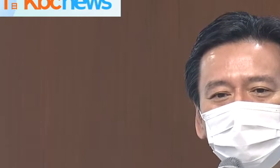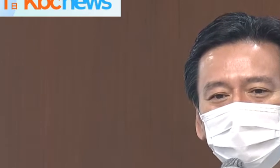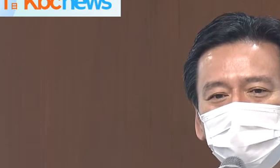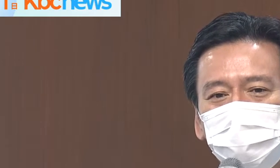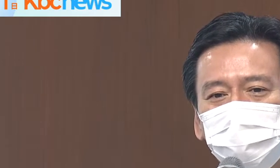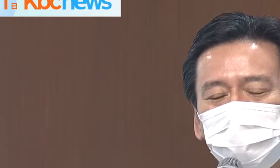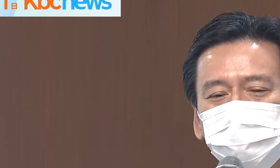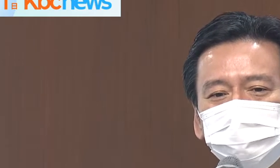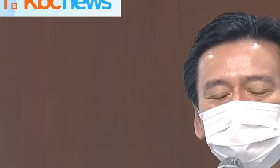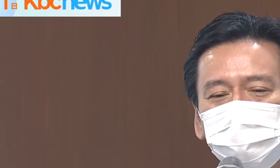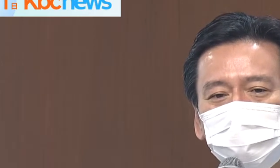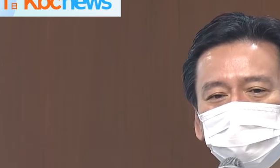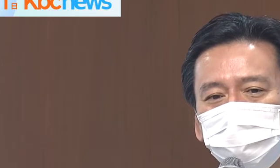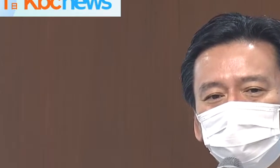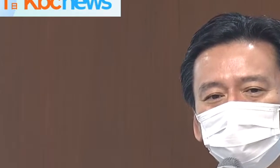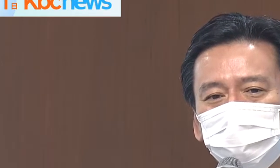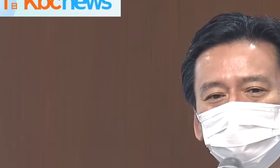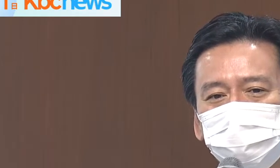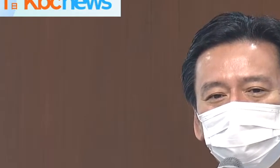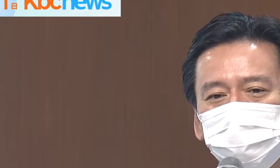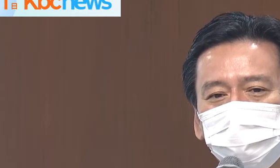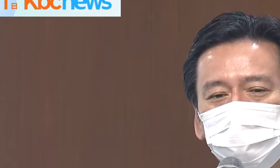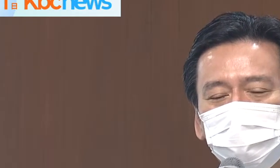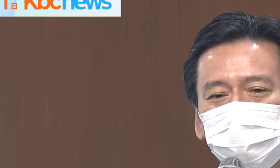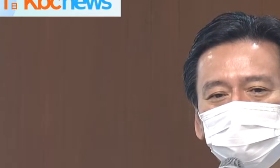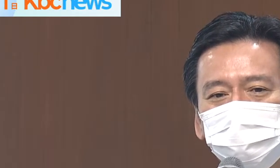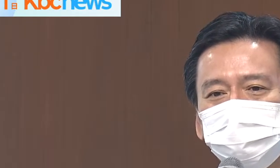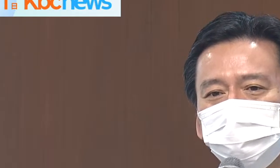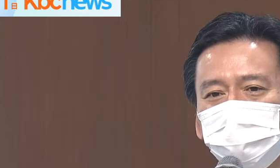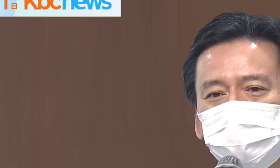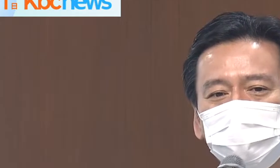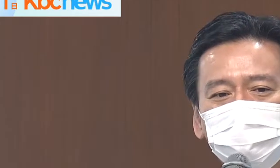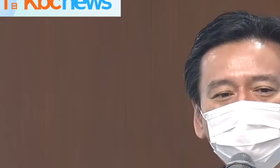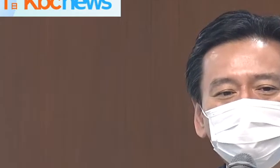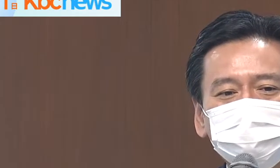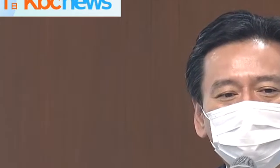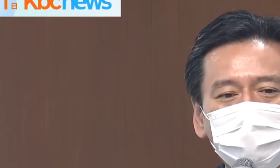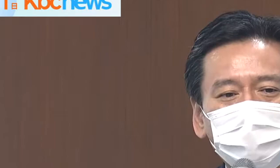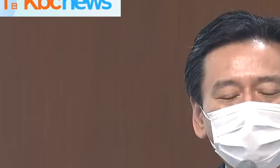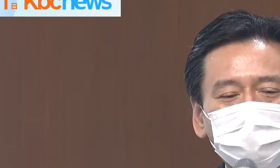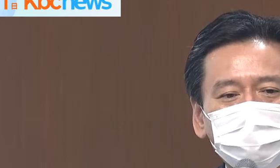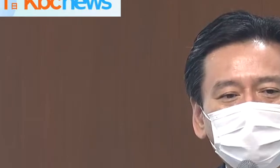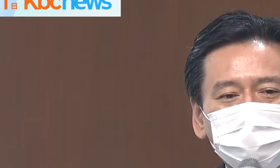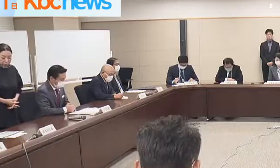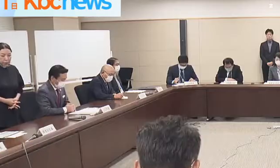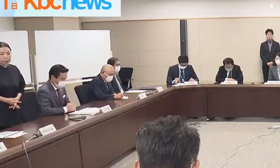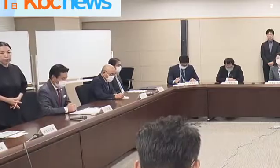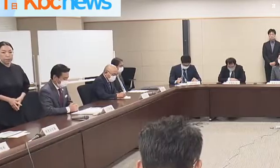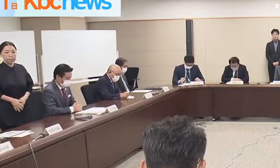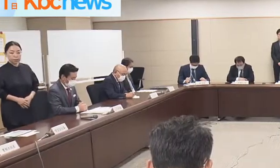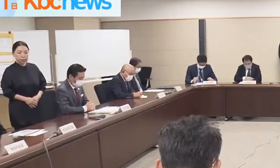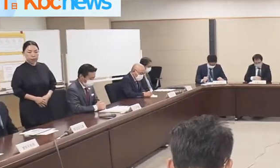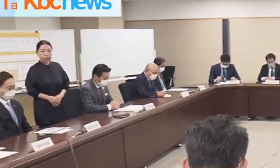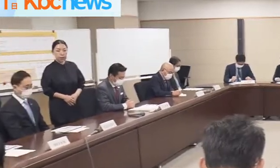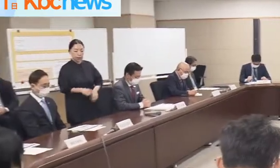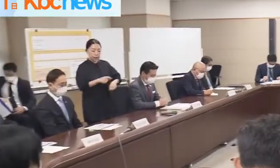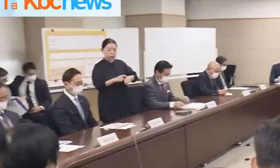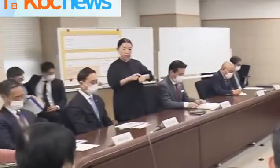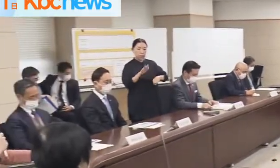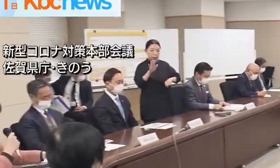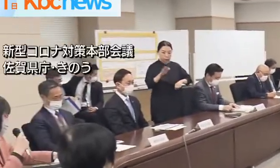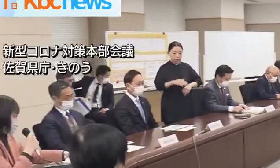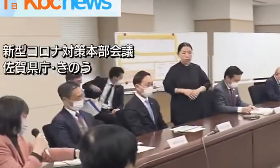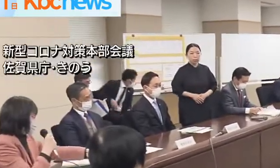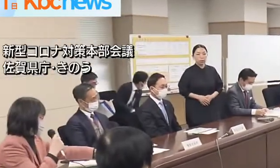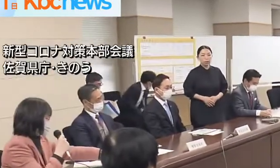で、アレンジできないかということを今みんなで考えていますので、 佐賀県は